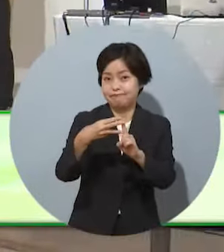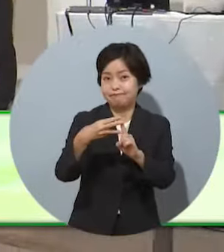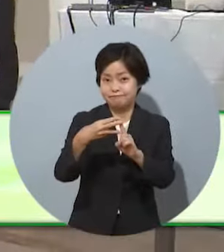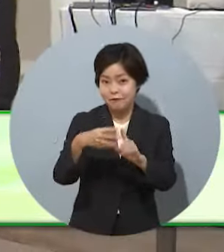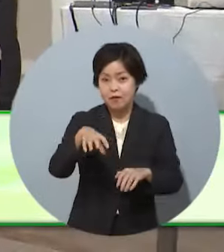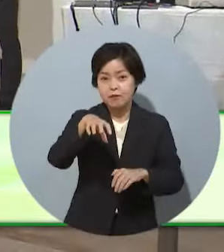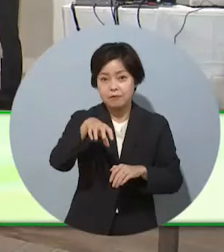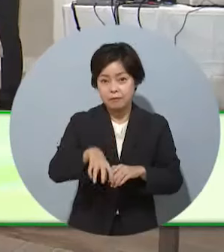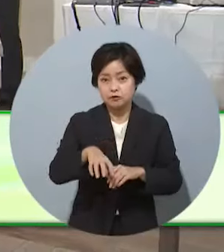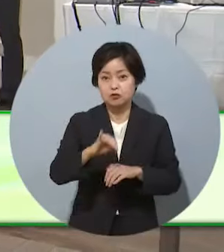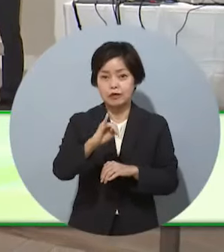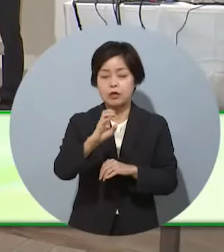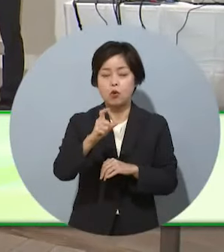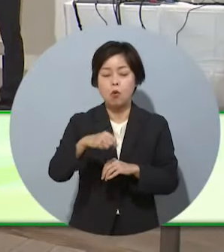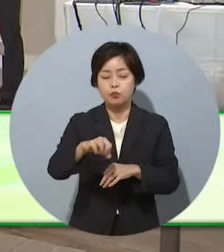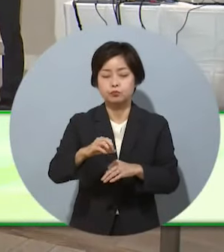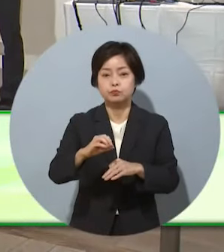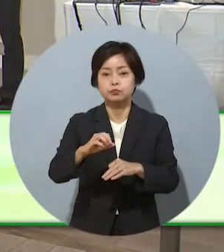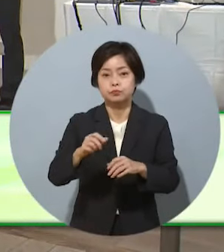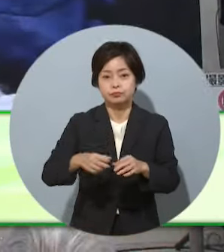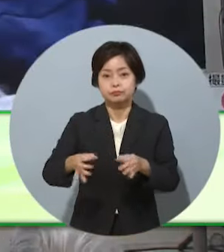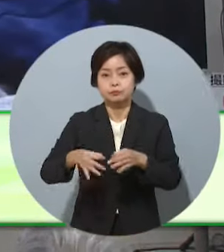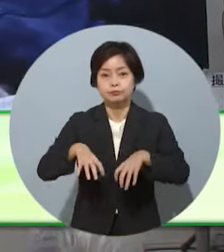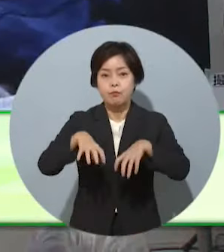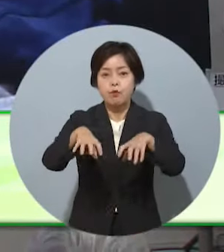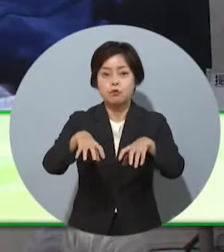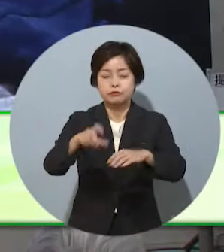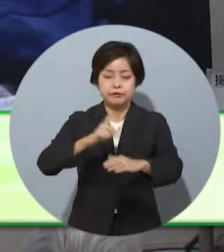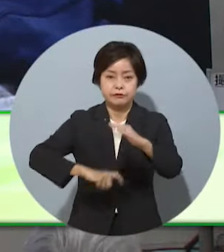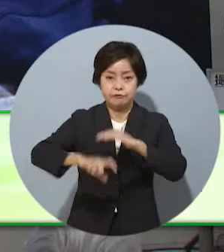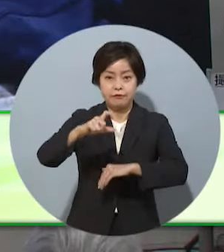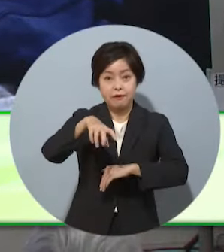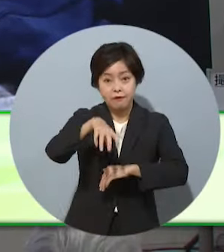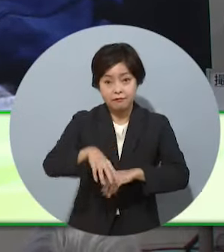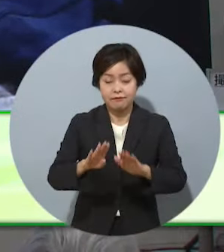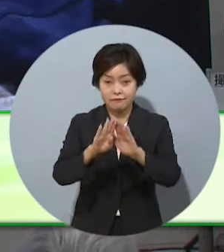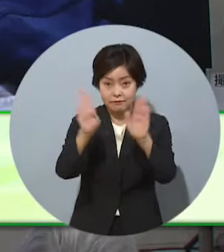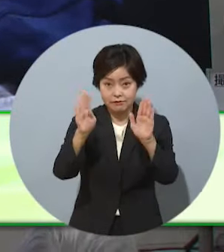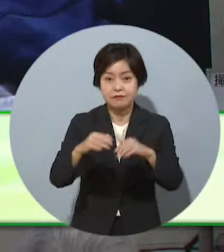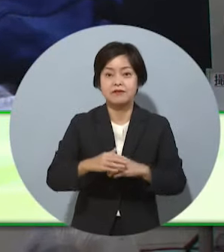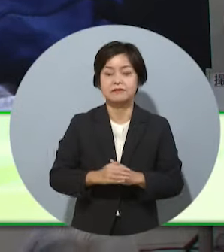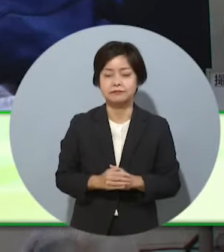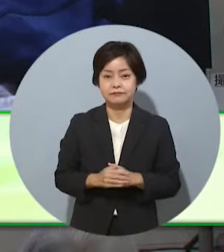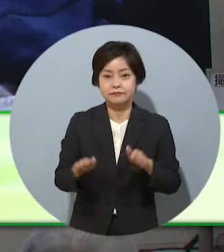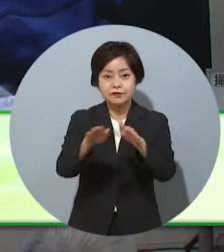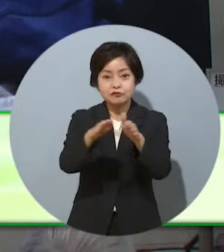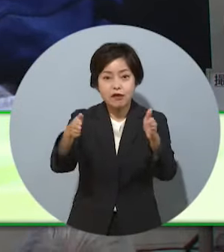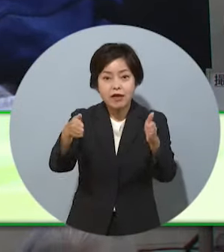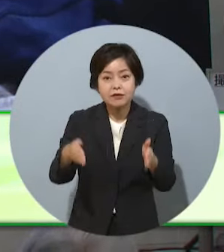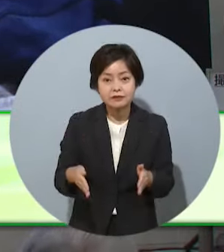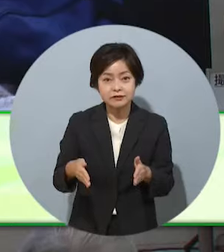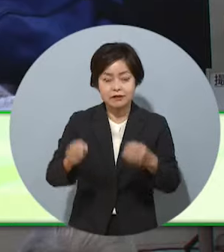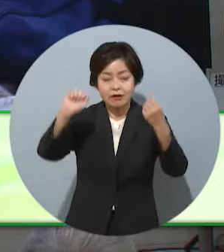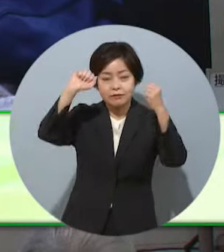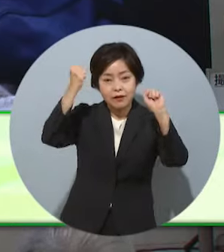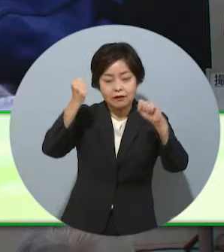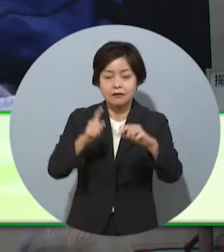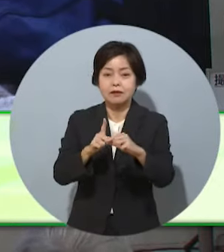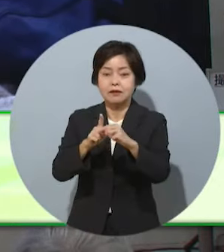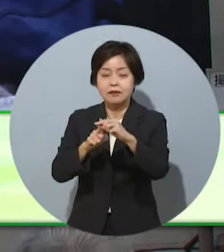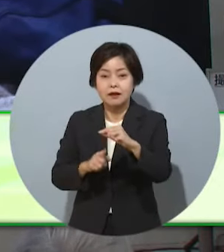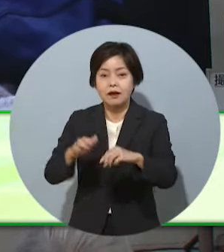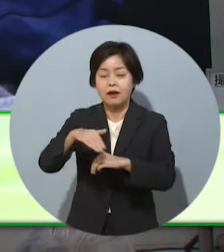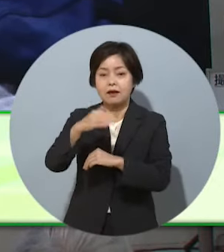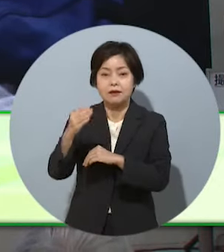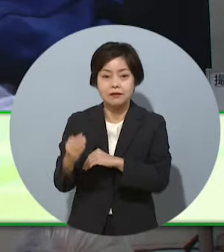モール日の出1階メインコートで行われます。ステージではタレント中山